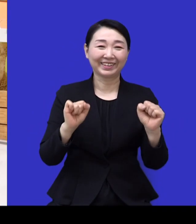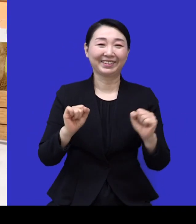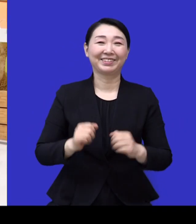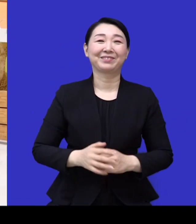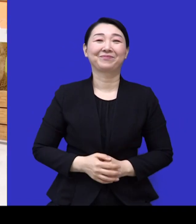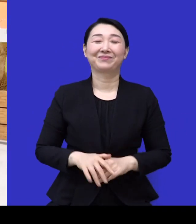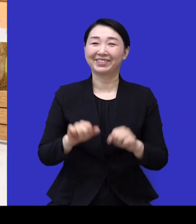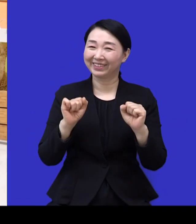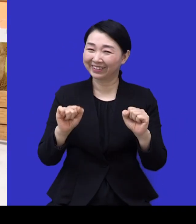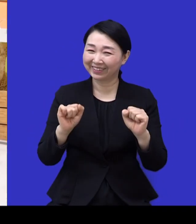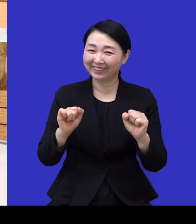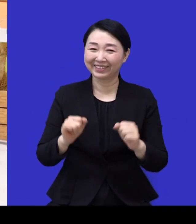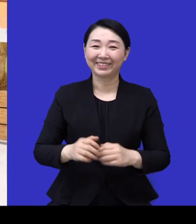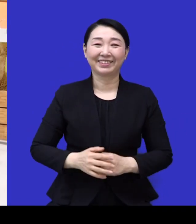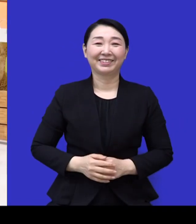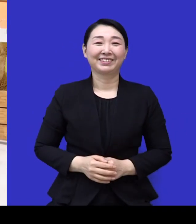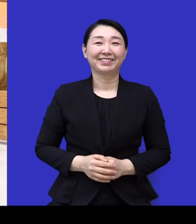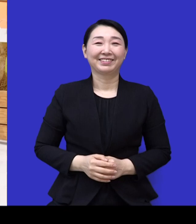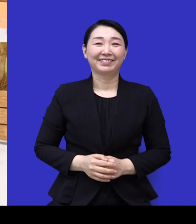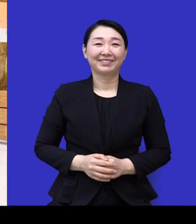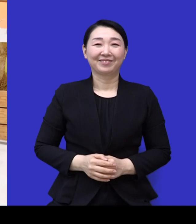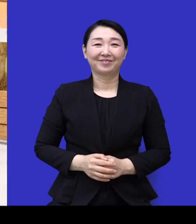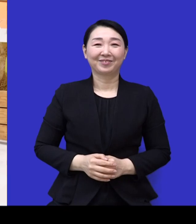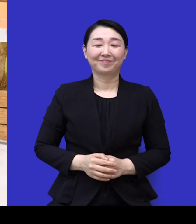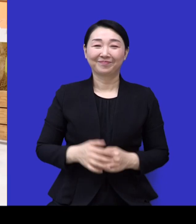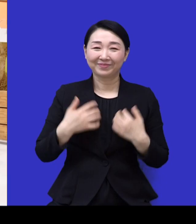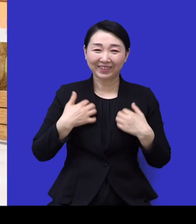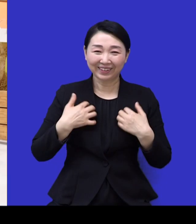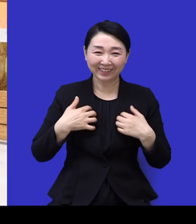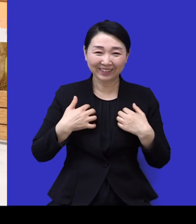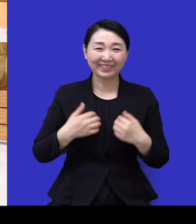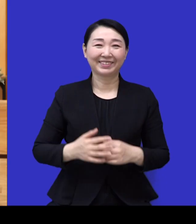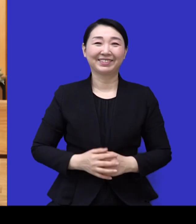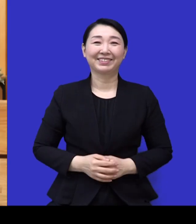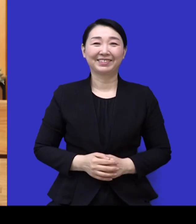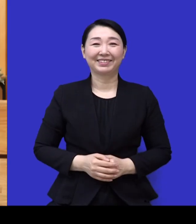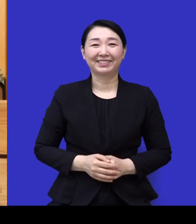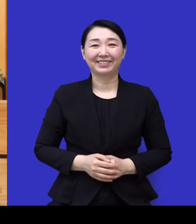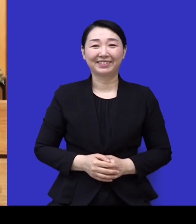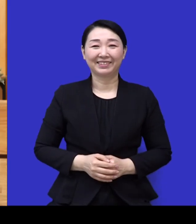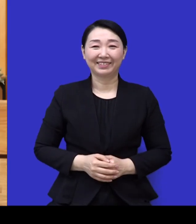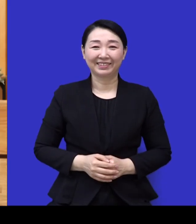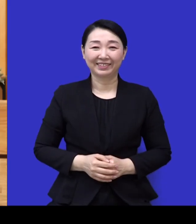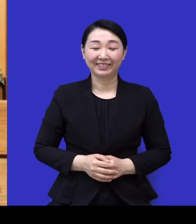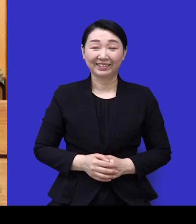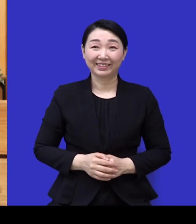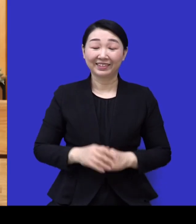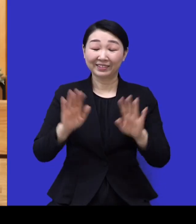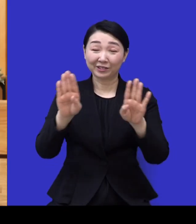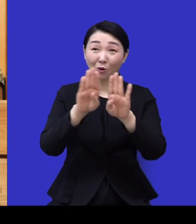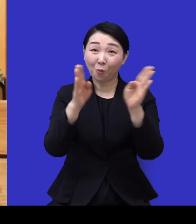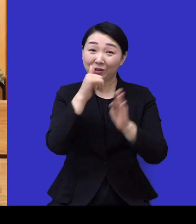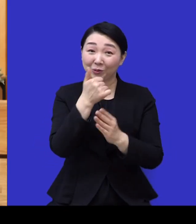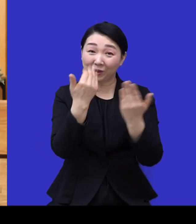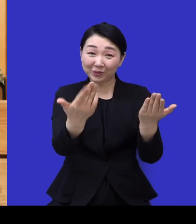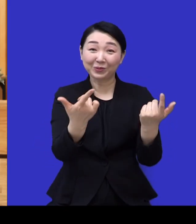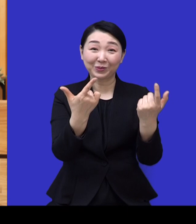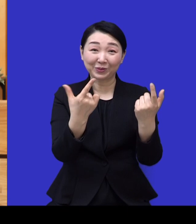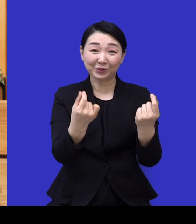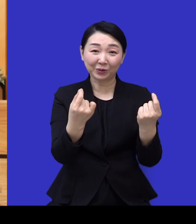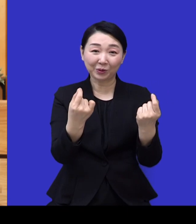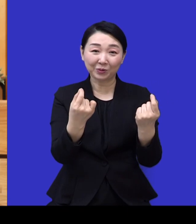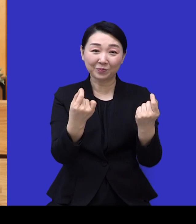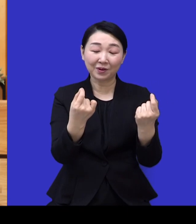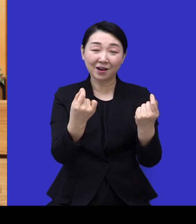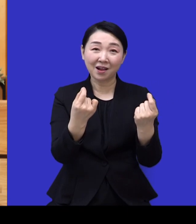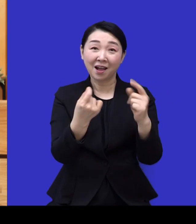안녕하세요. 안녕하세요. 안녕하세요. 안녕하세요. 반갑습니다. 안녕하세요. 예. 지금 방금 오프닝에도 소개에 올렸는데